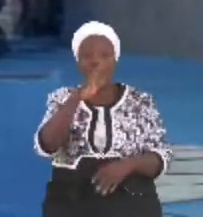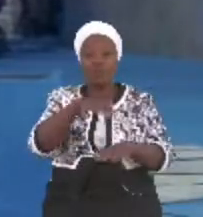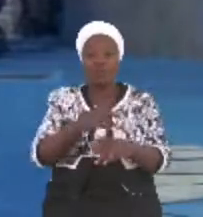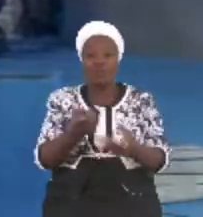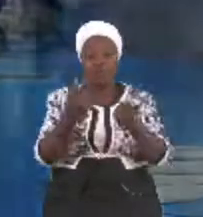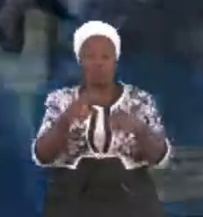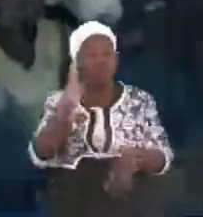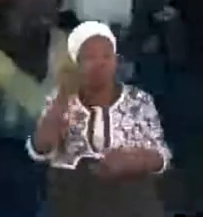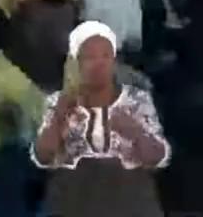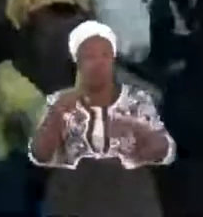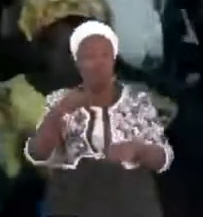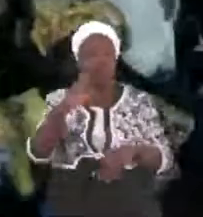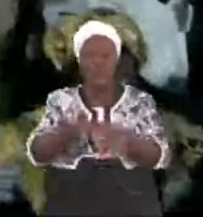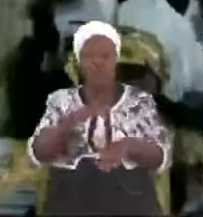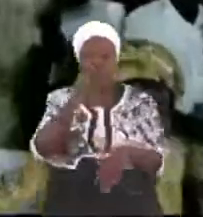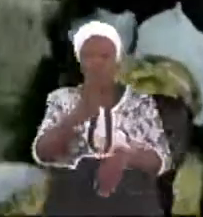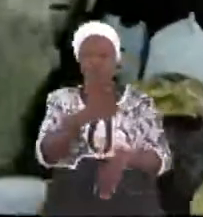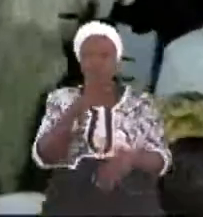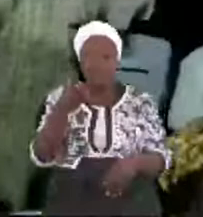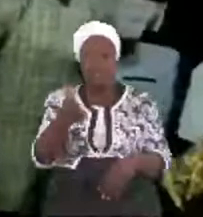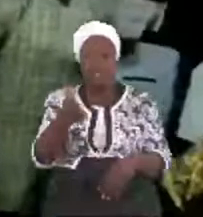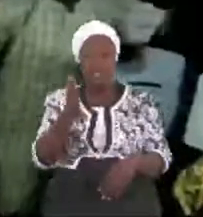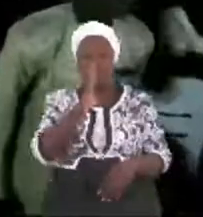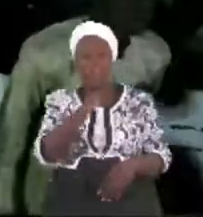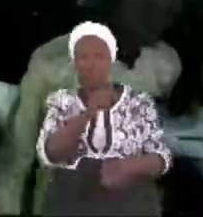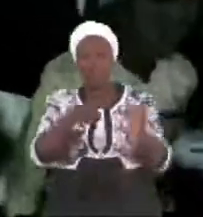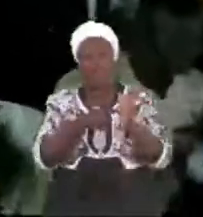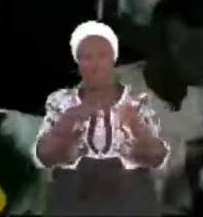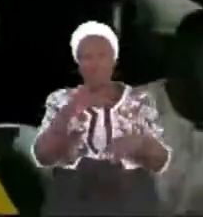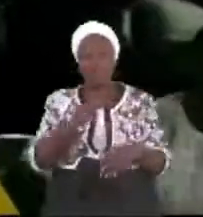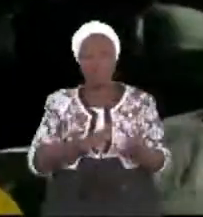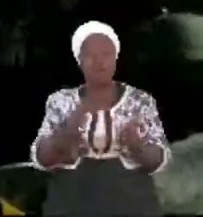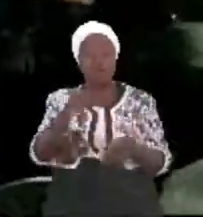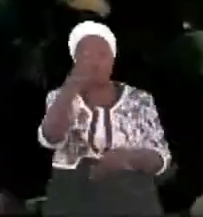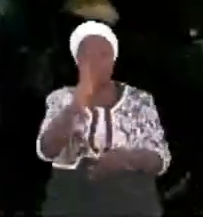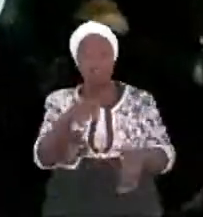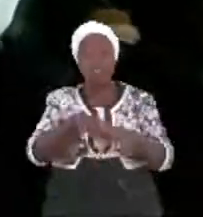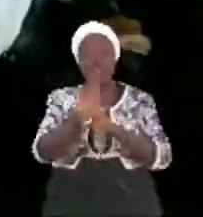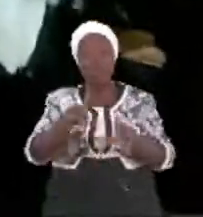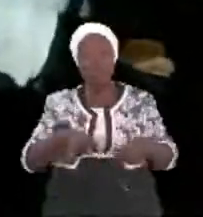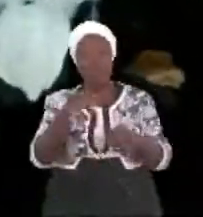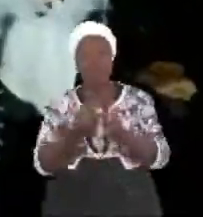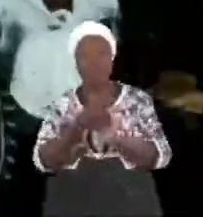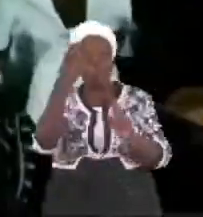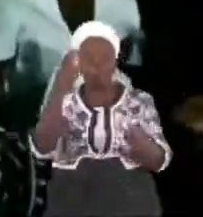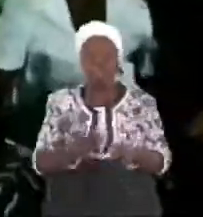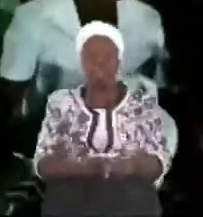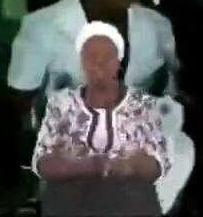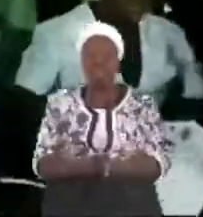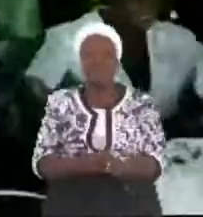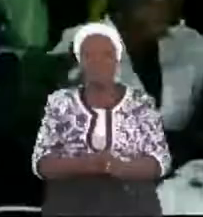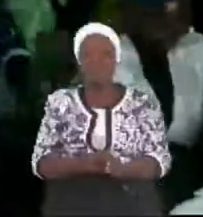descendra sur toi. Il y aura la manifestation de la gloire de Dieu dans ta vie au nom de